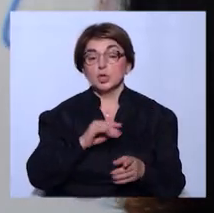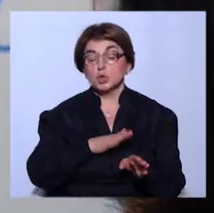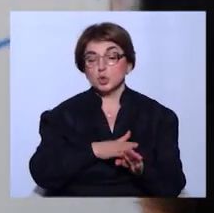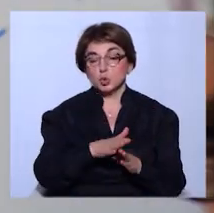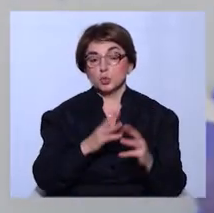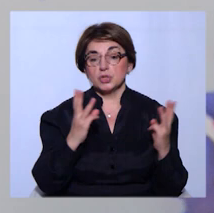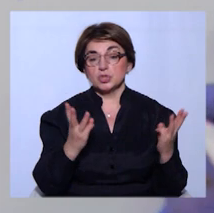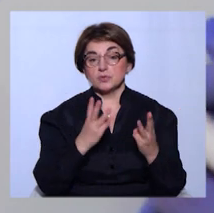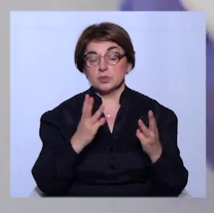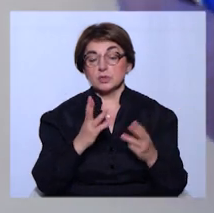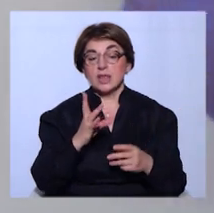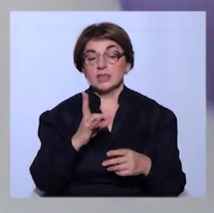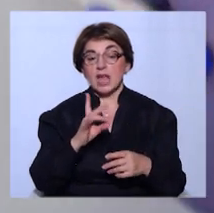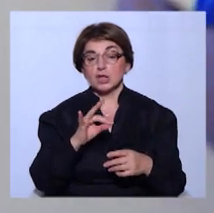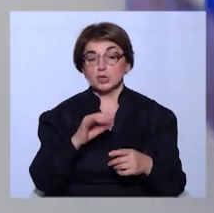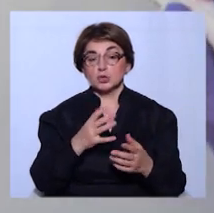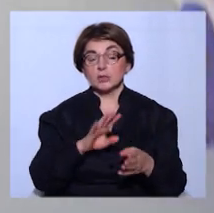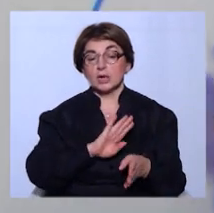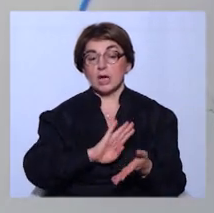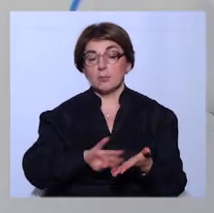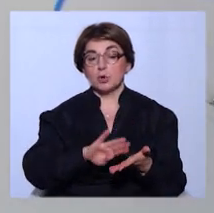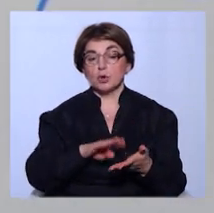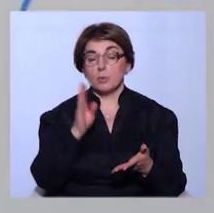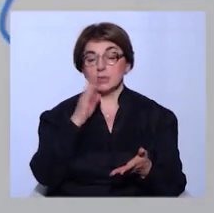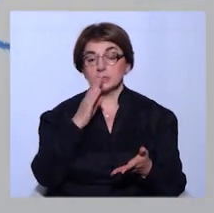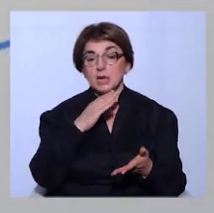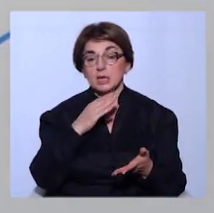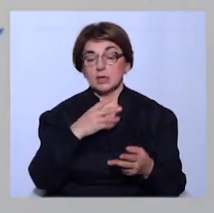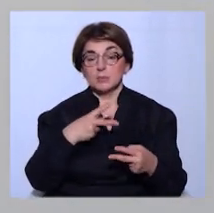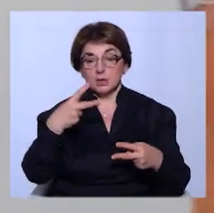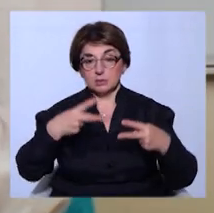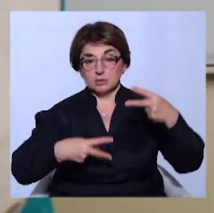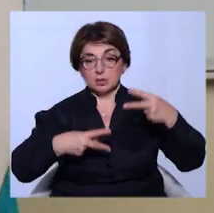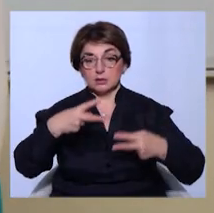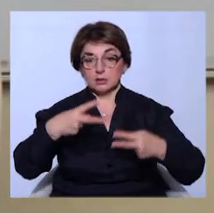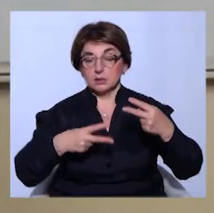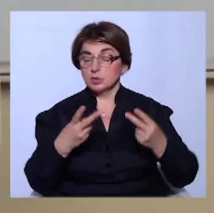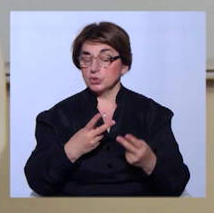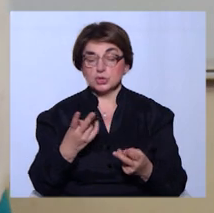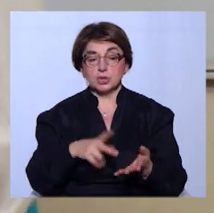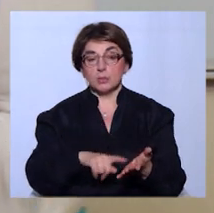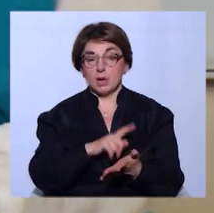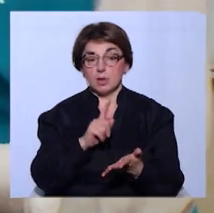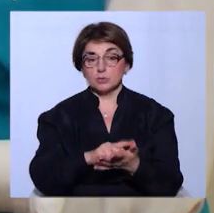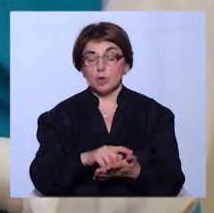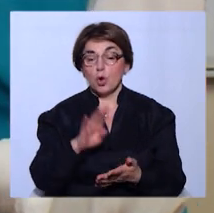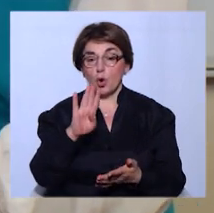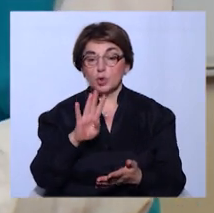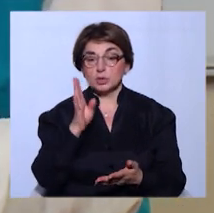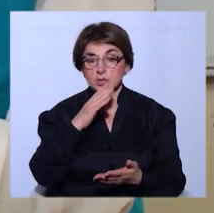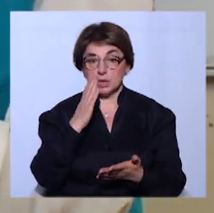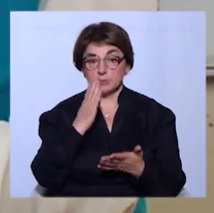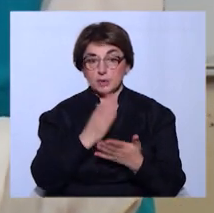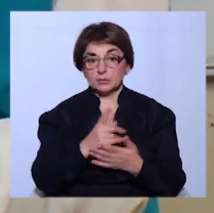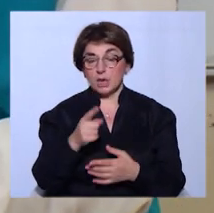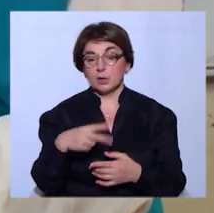დროს ნახშირორჟანგი და გამოიყოფა წყალი. გათანაბრებად ჭირდება ამ ქიმიურ რეაქციას. 4 წყალბადი მაქვს და